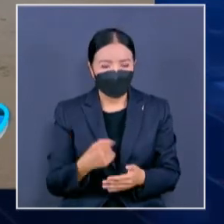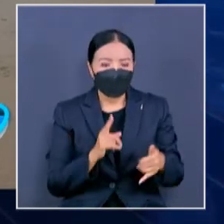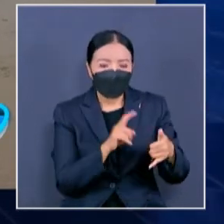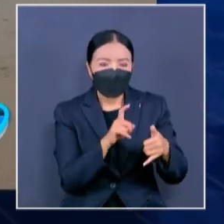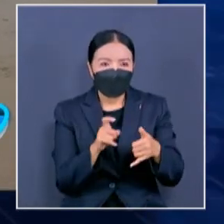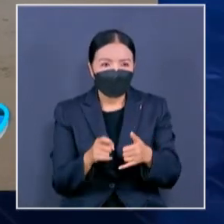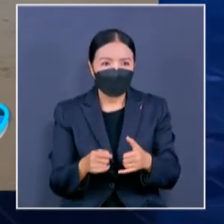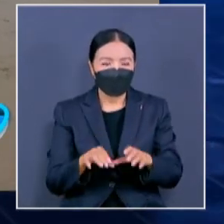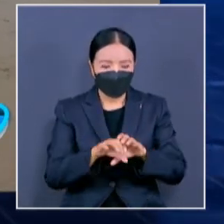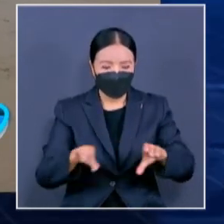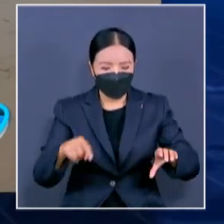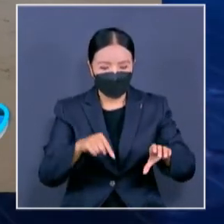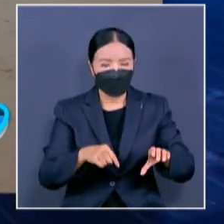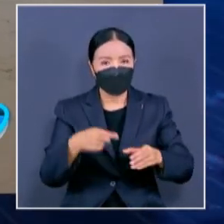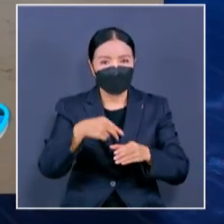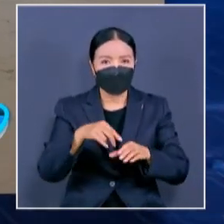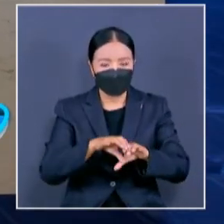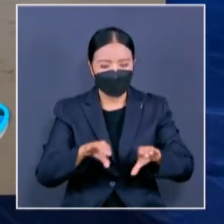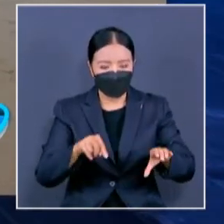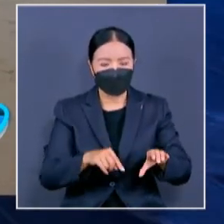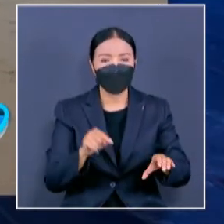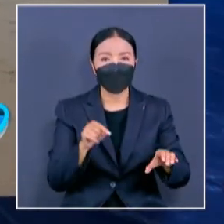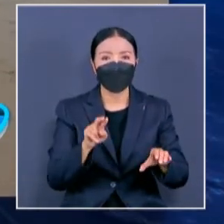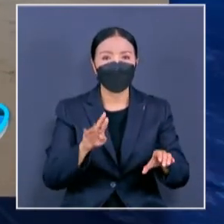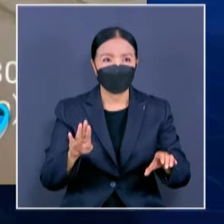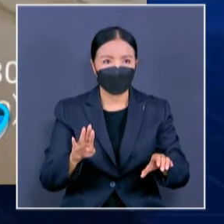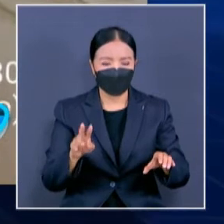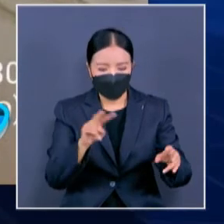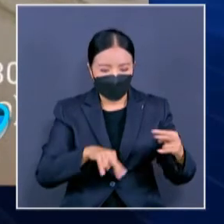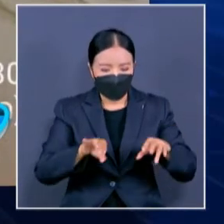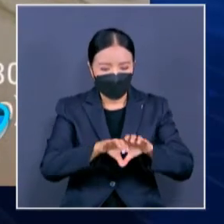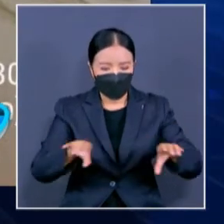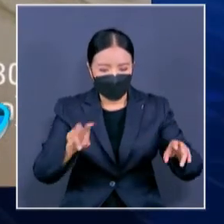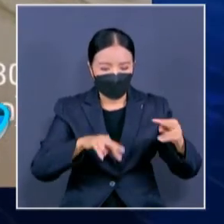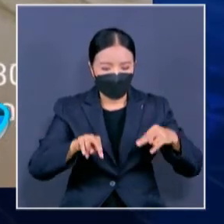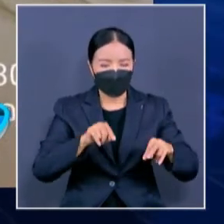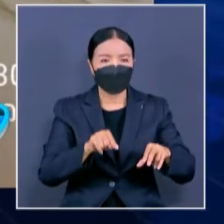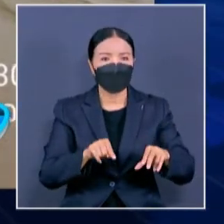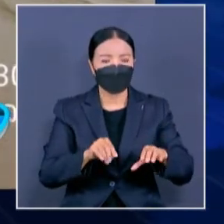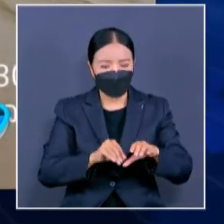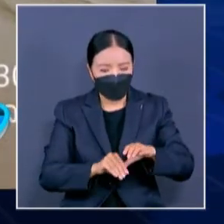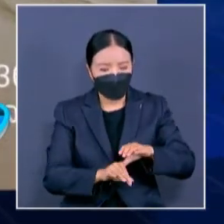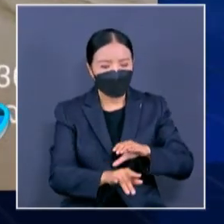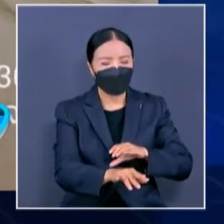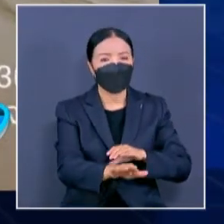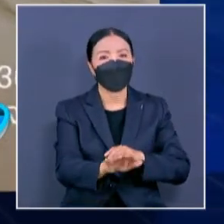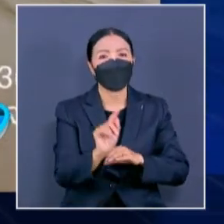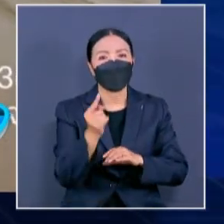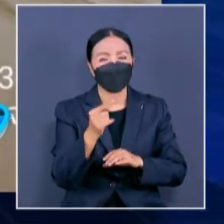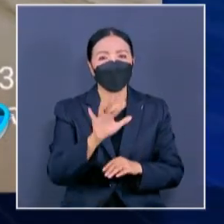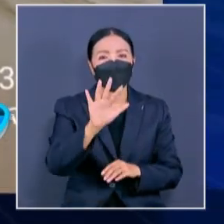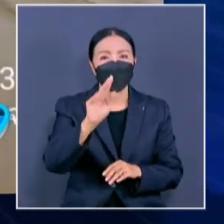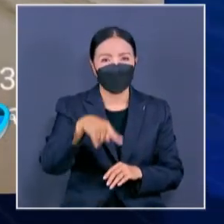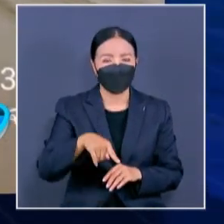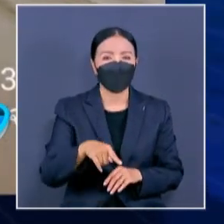นถึงน้ำมันในท่อแล้วก็ระบบนะครับซึ่งขณะทำการตรวจสอบตรงนั้นแหละครับเกิดเหตุน้ำมันรั่วไหลเข้ามาอีก